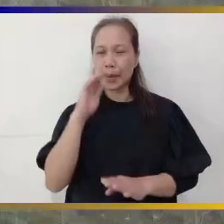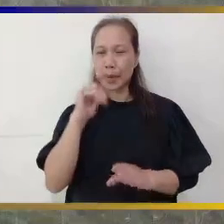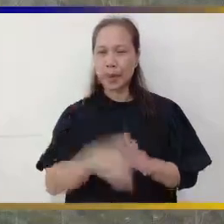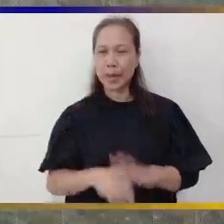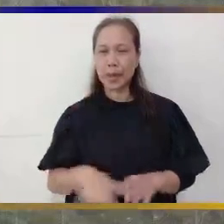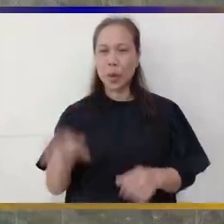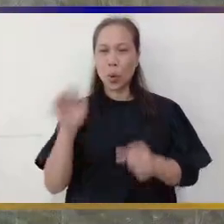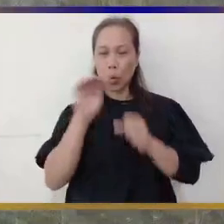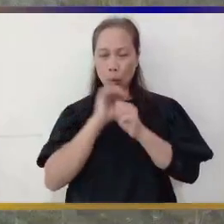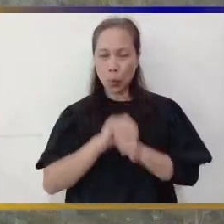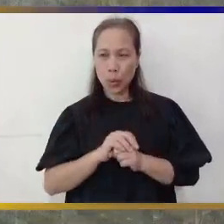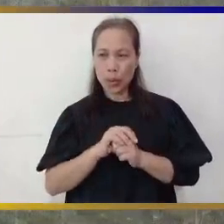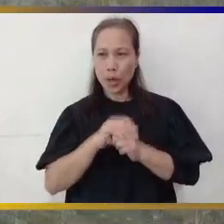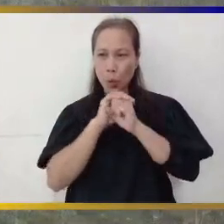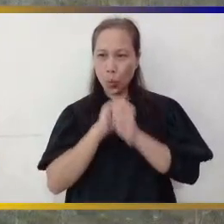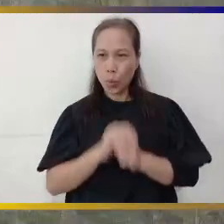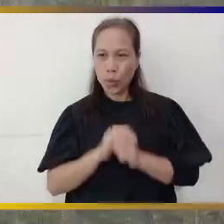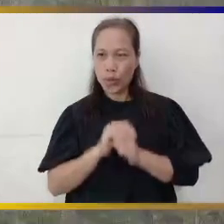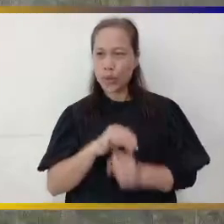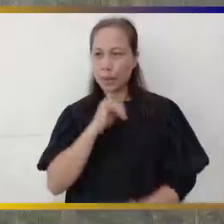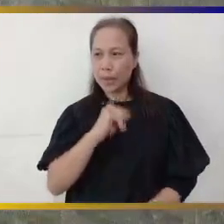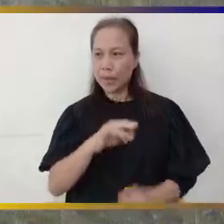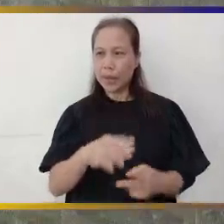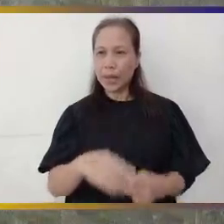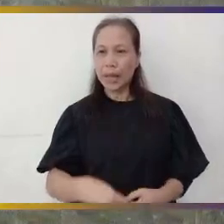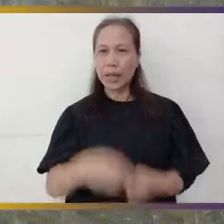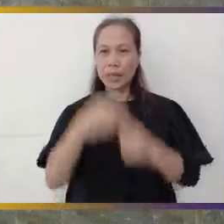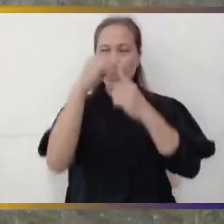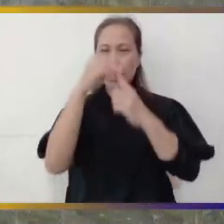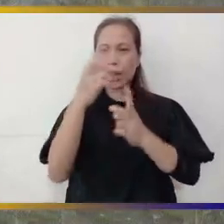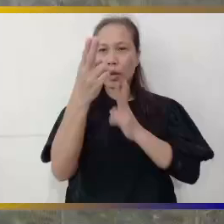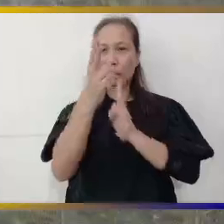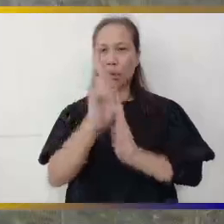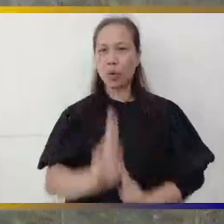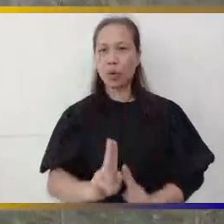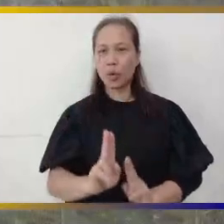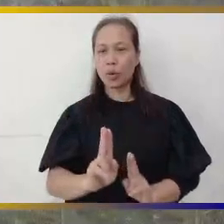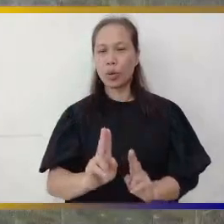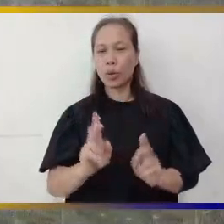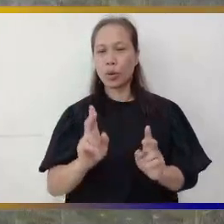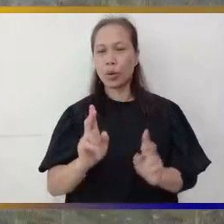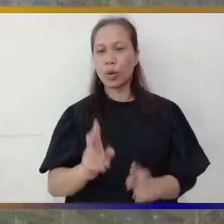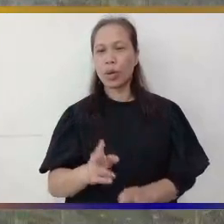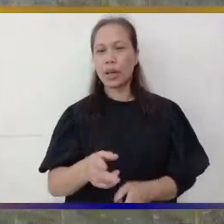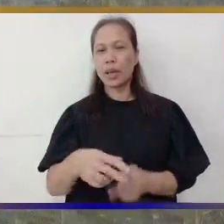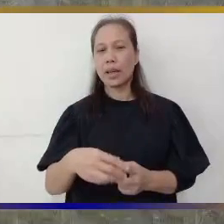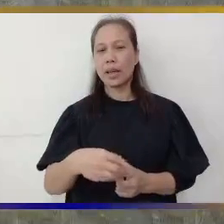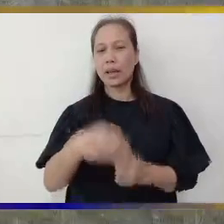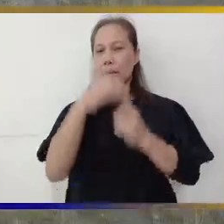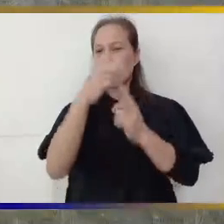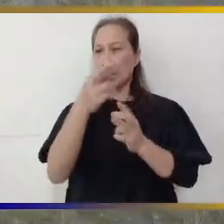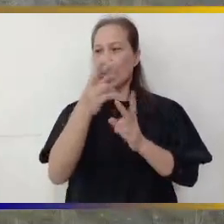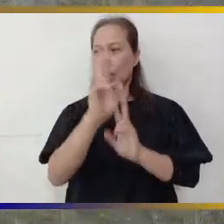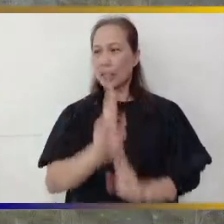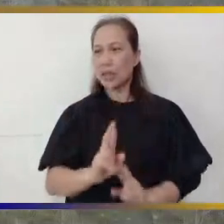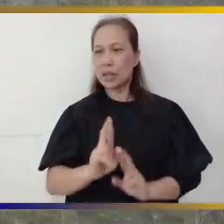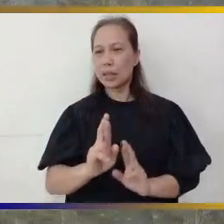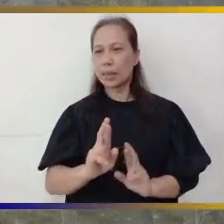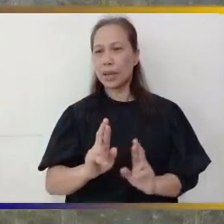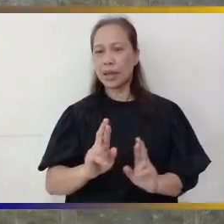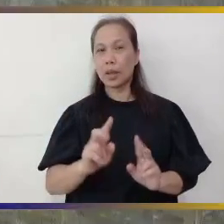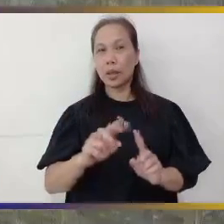Okay what is Worship again special honor special respect that belongs to God